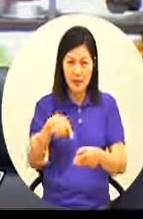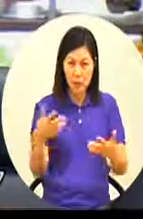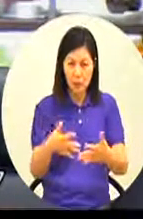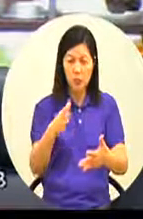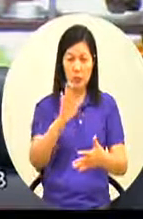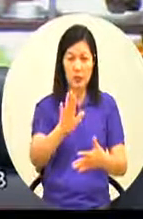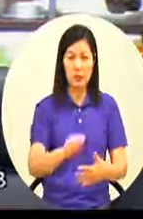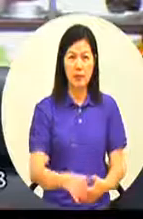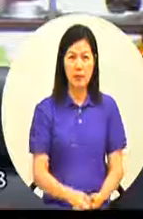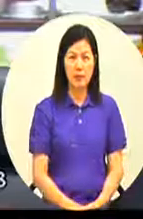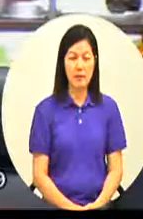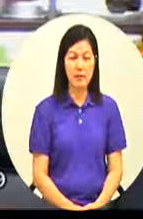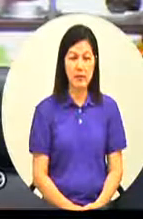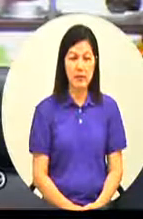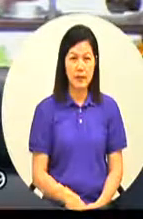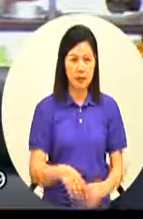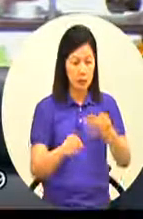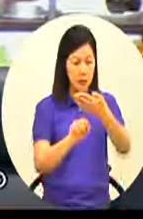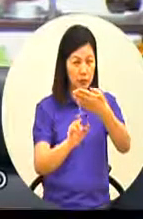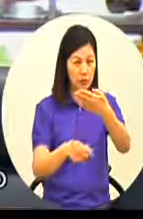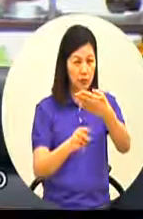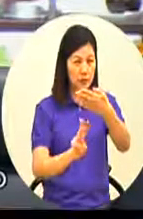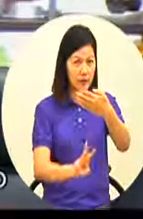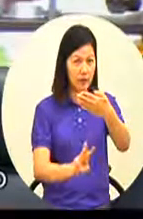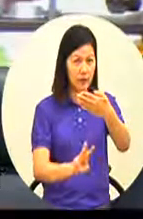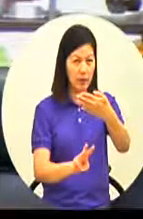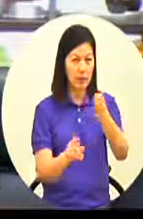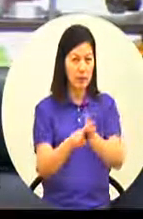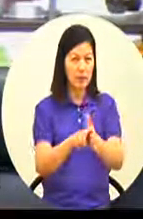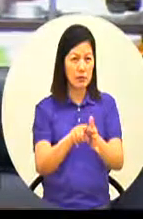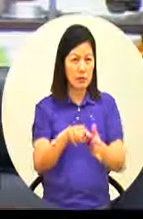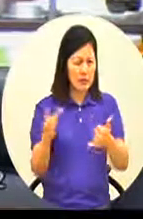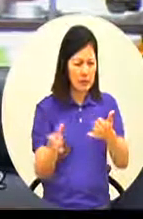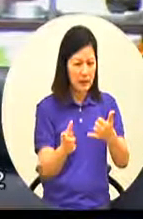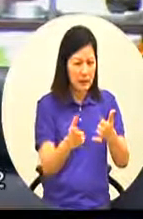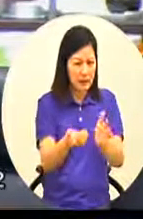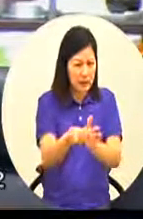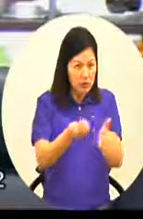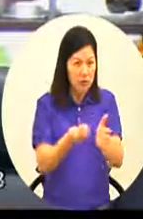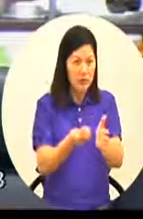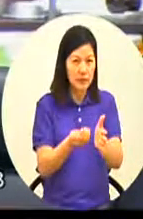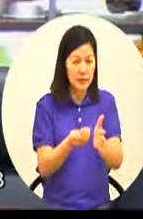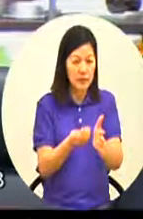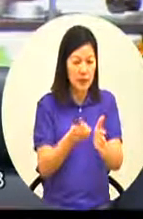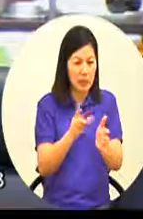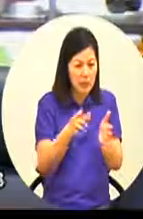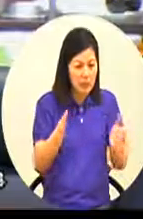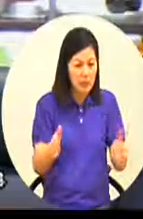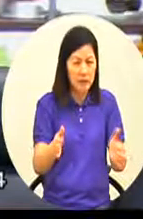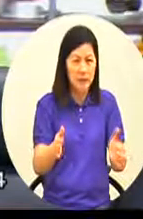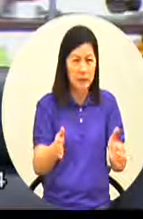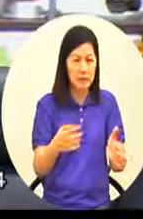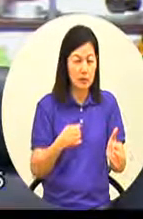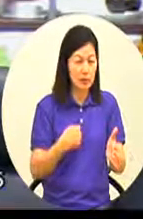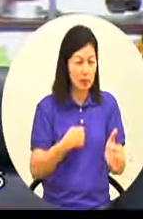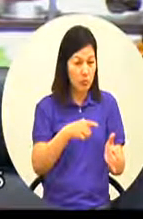哈。然后在9月3号的时候，就是这个台风之前呐、啊，那一段时间我们